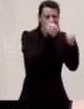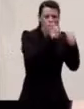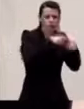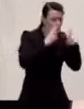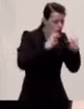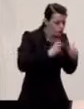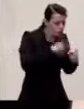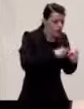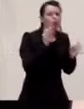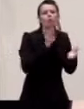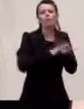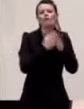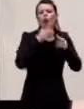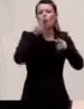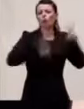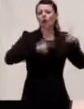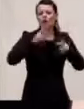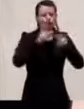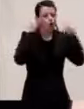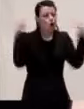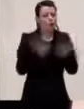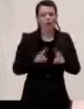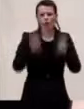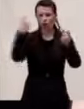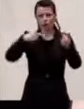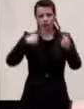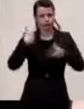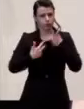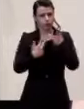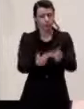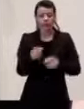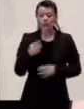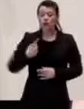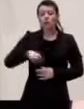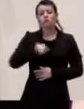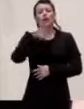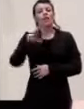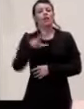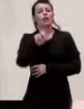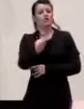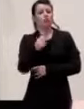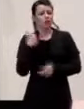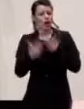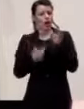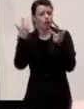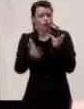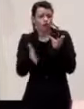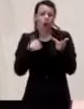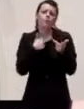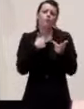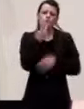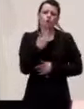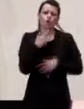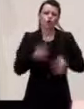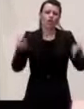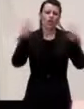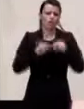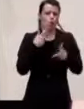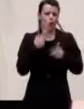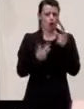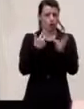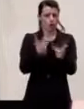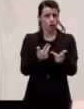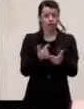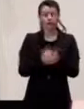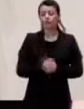valutazione su tutto questo tema. In relazione all'RSA, l'abbiamo già detto, però io ci tengo ancora una volta a ribadirlo, che Regione Lombardia,